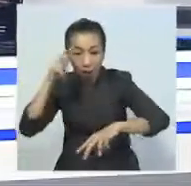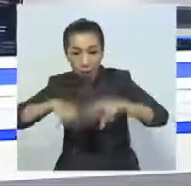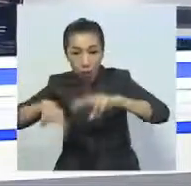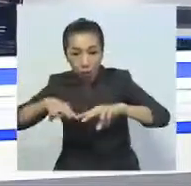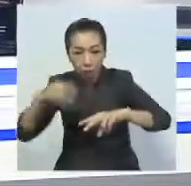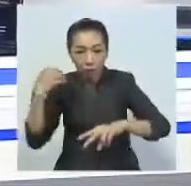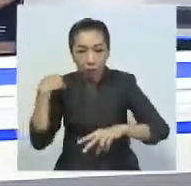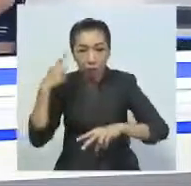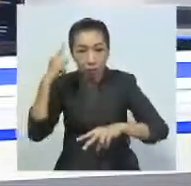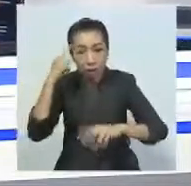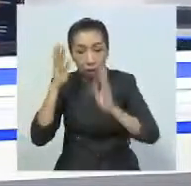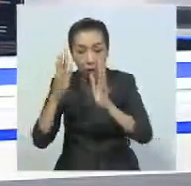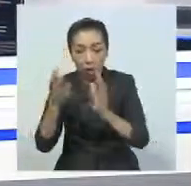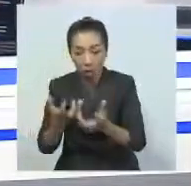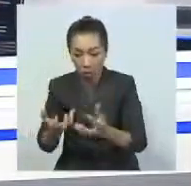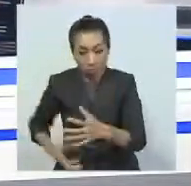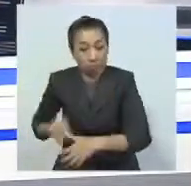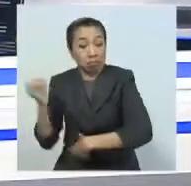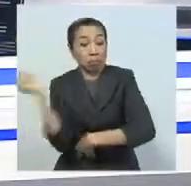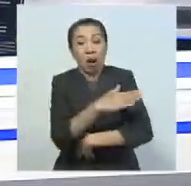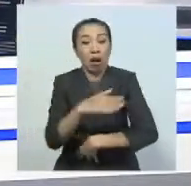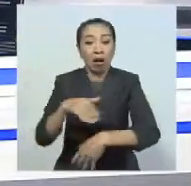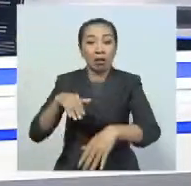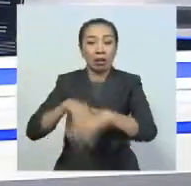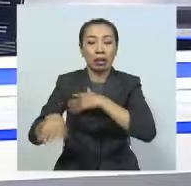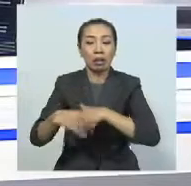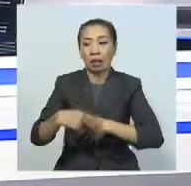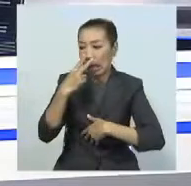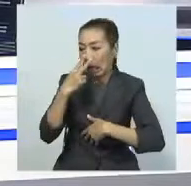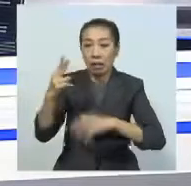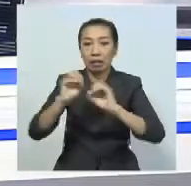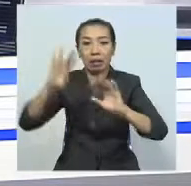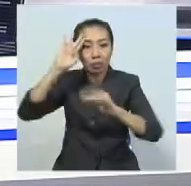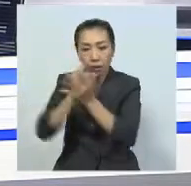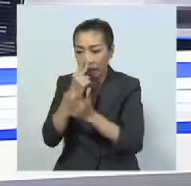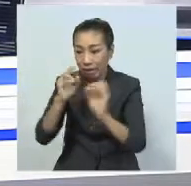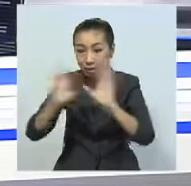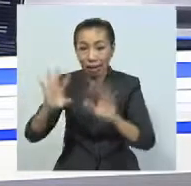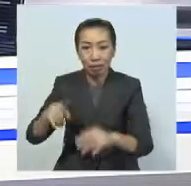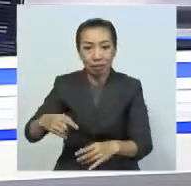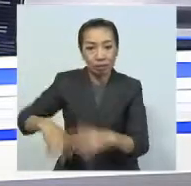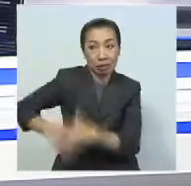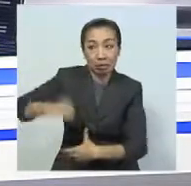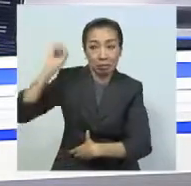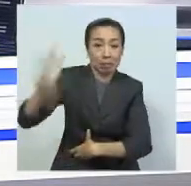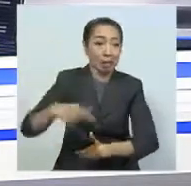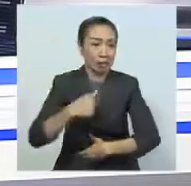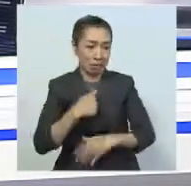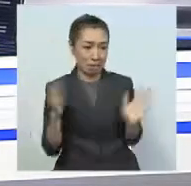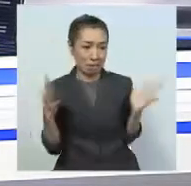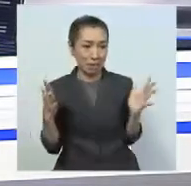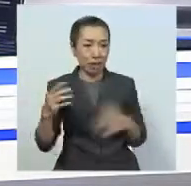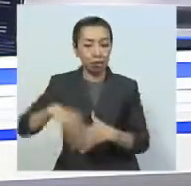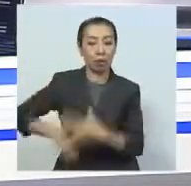จค้นอยู่เนี่ยเ ค ลี้ยงของปักออกมาเลยนี่จะกับตาเจ้าหน้าที่นะคะ คือทำลายหลักฐานว่าฉันไม่เคยมีของเห